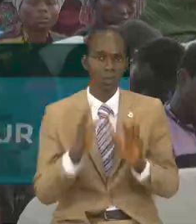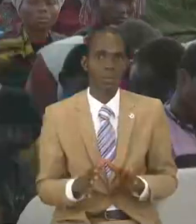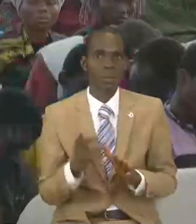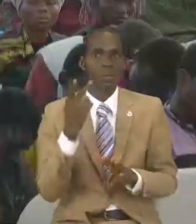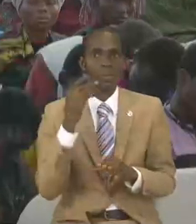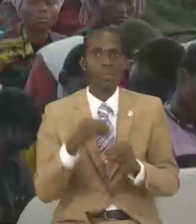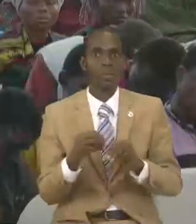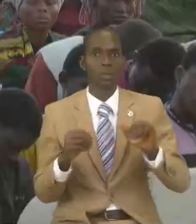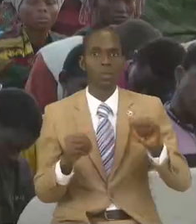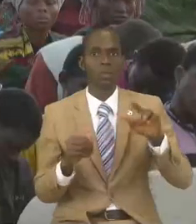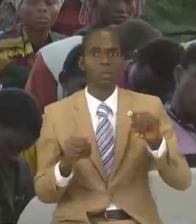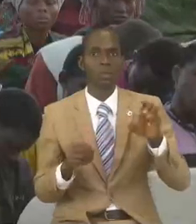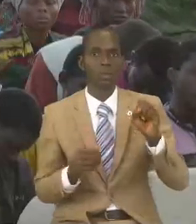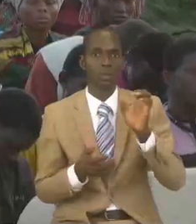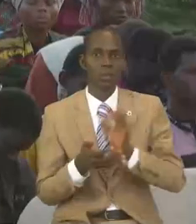verset